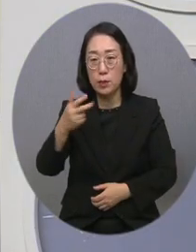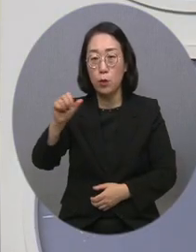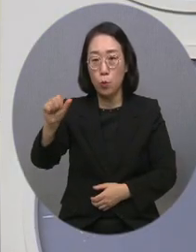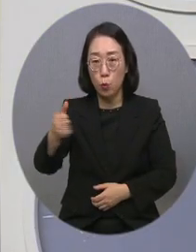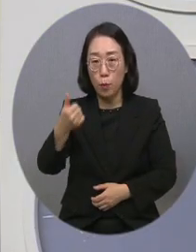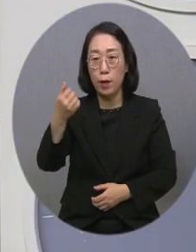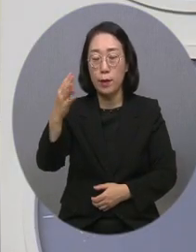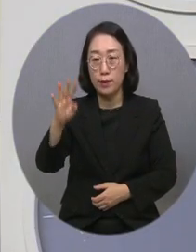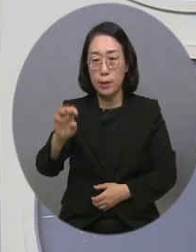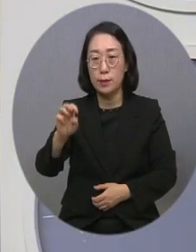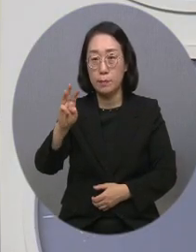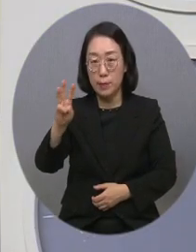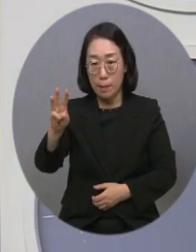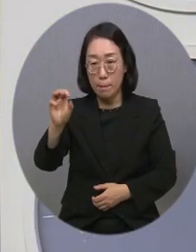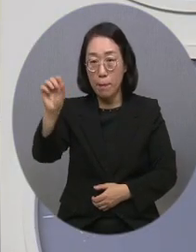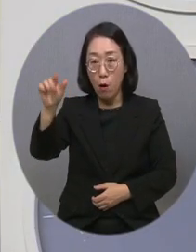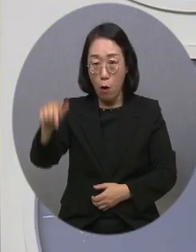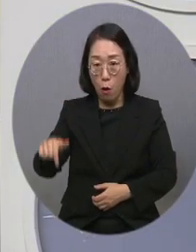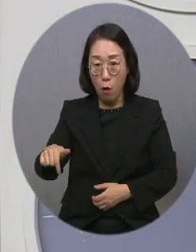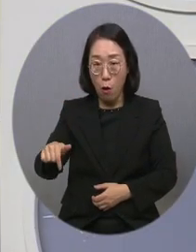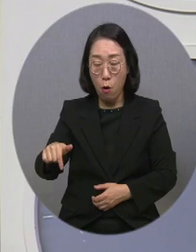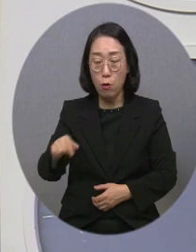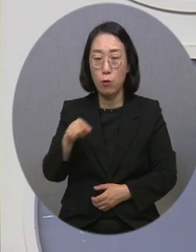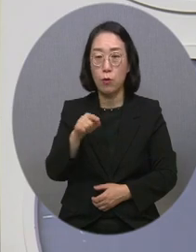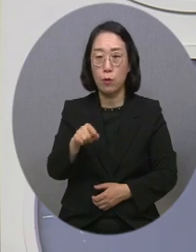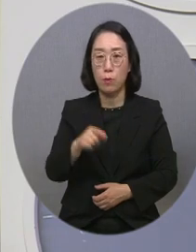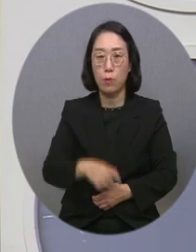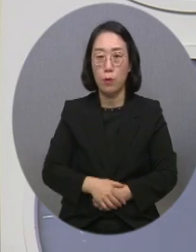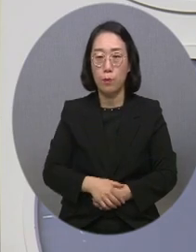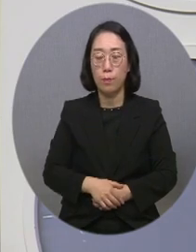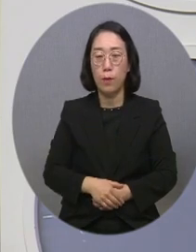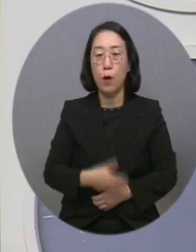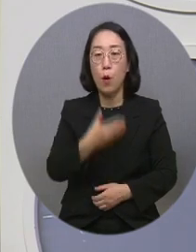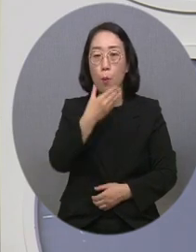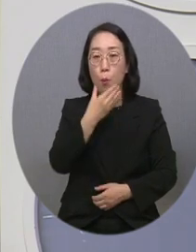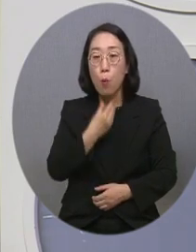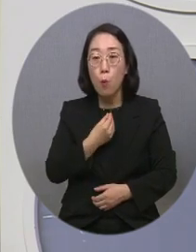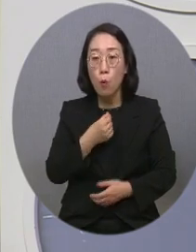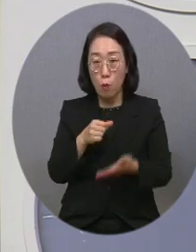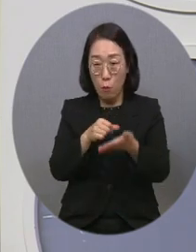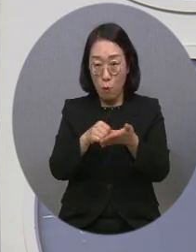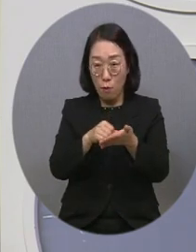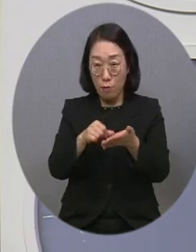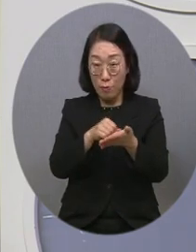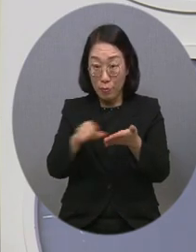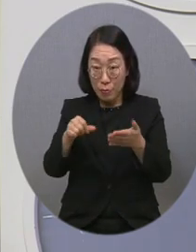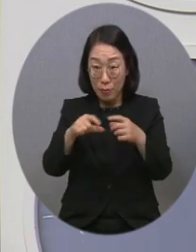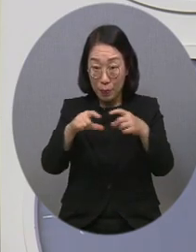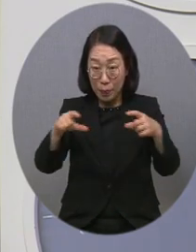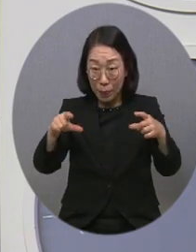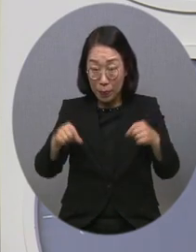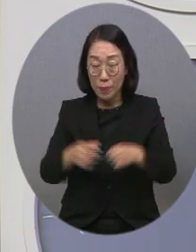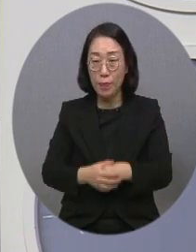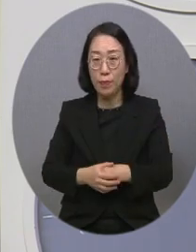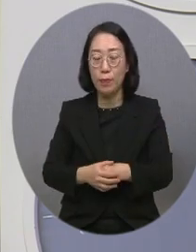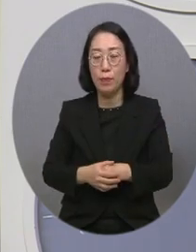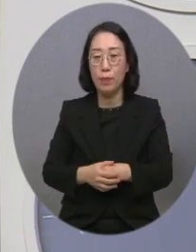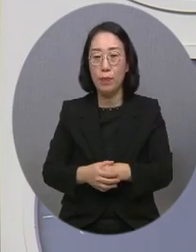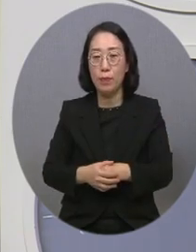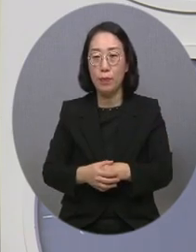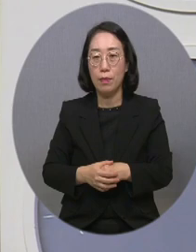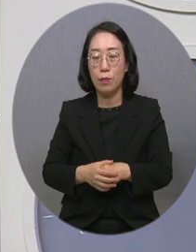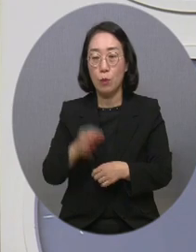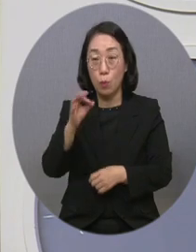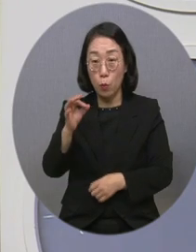7,534억 원을 우리가 배분했습니다. 여기에는 이제 복권 기금 사업 272억 원이 이제 포함돼 있는데.